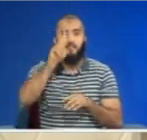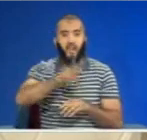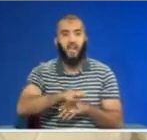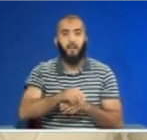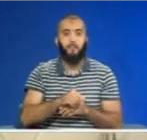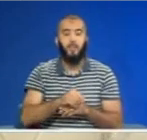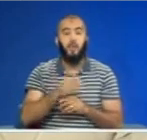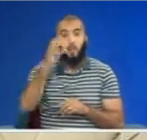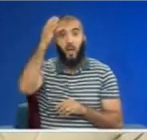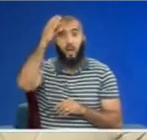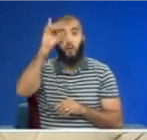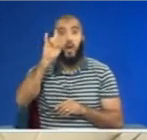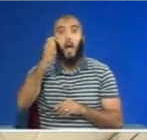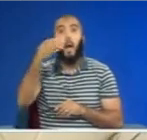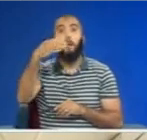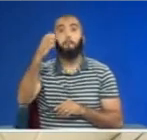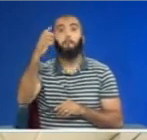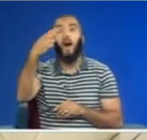حمد حماني رحمه الله عليه كان عنده